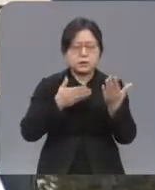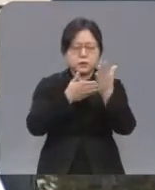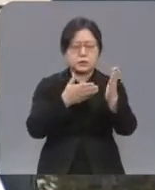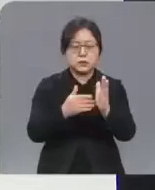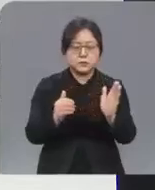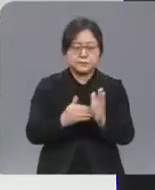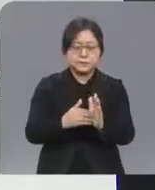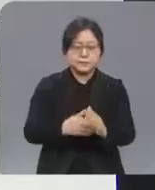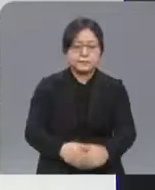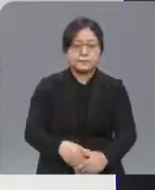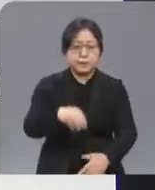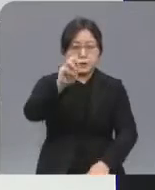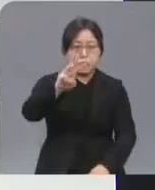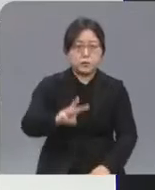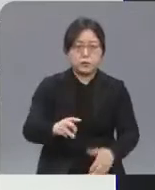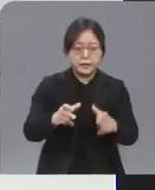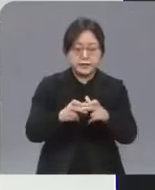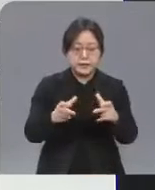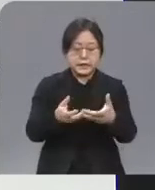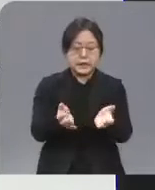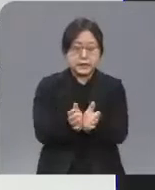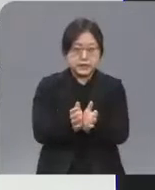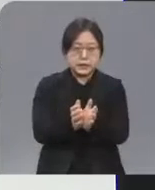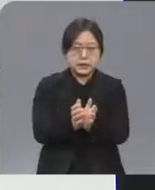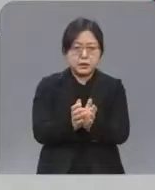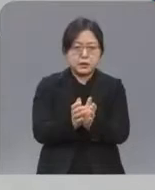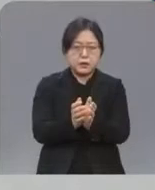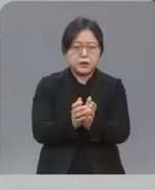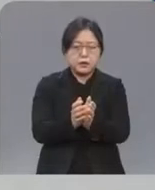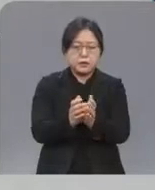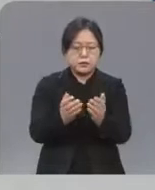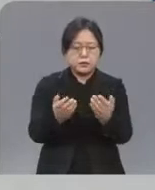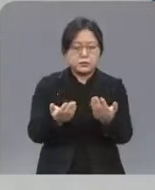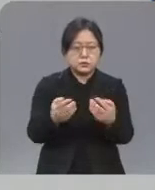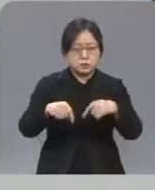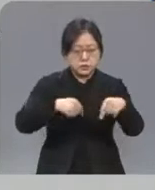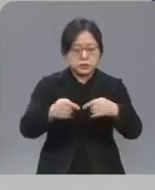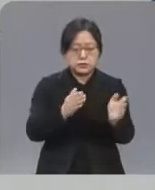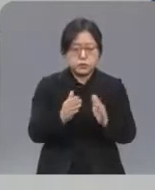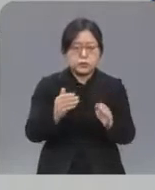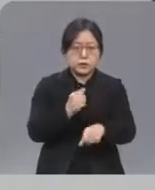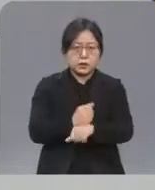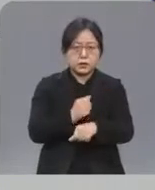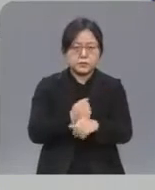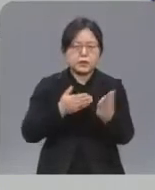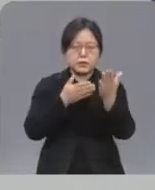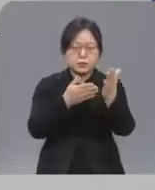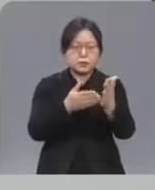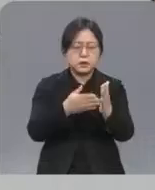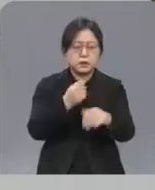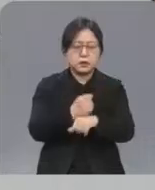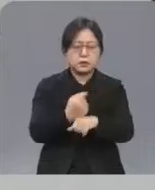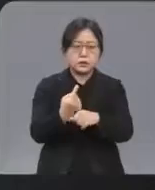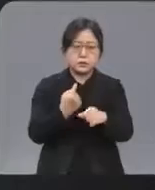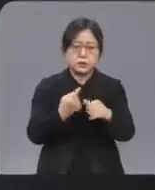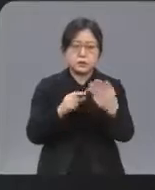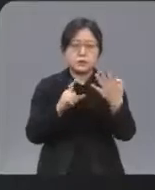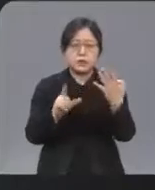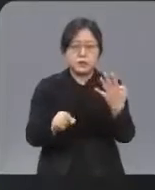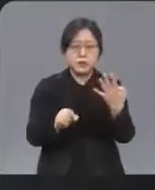있었습니다. 광주의 장애인 단체가 대응 방안을 마련해달라며 광주시에 정책 요구안을 낸 게 지난해